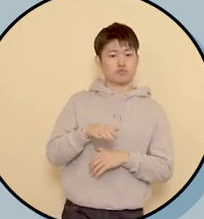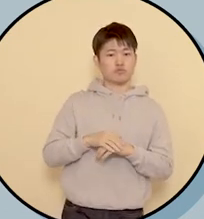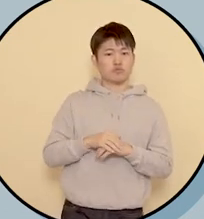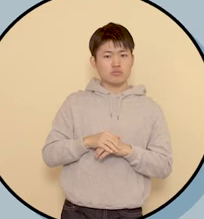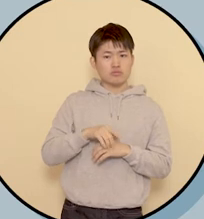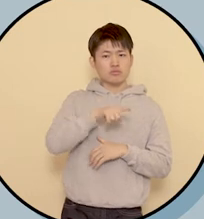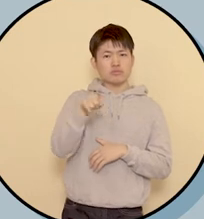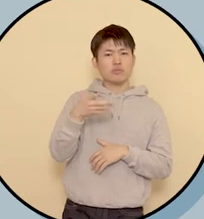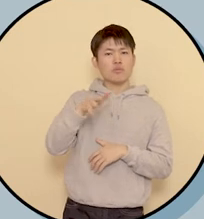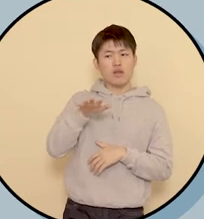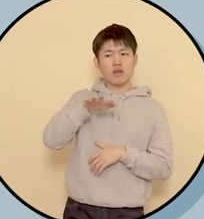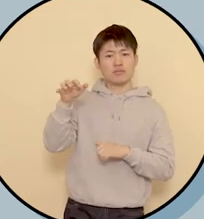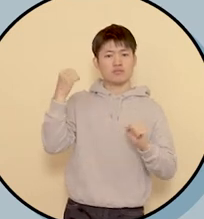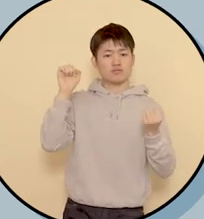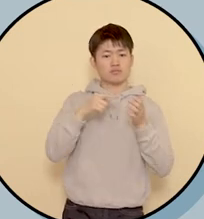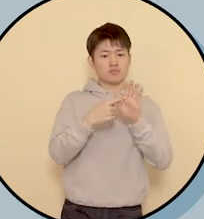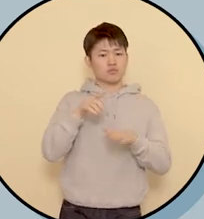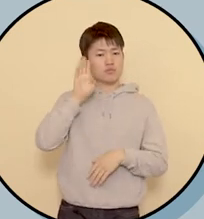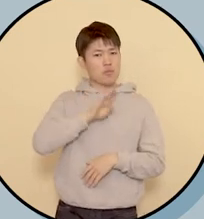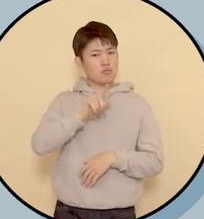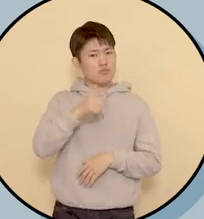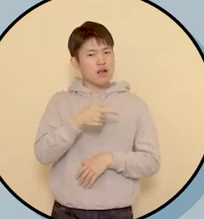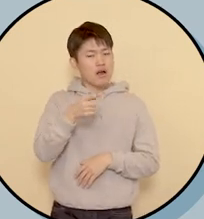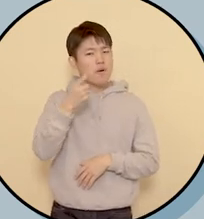が出てきたりする。その方が彼らがやりやすいと思ったから、